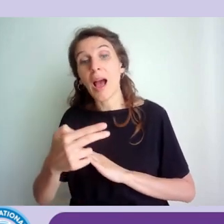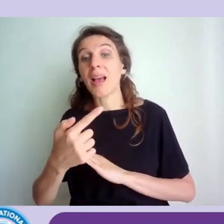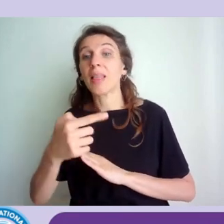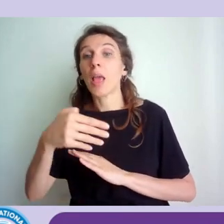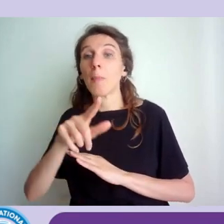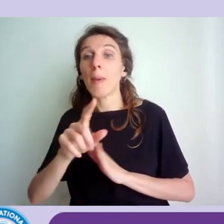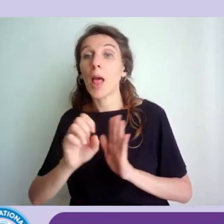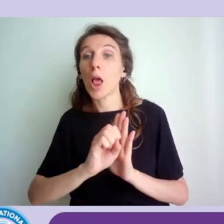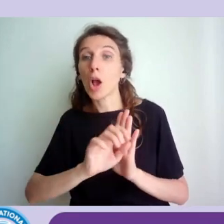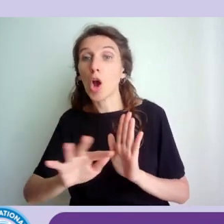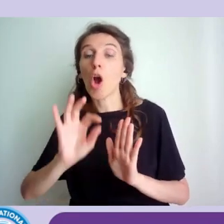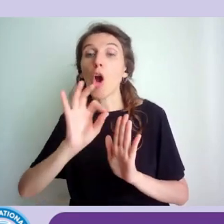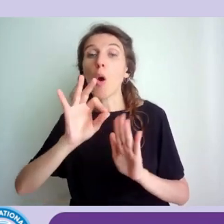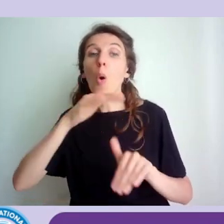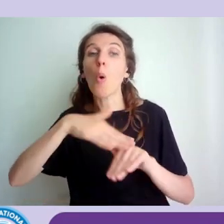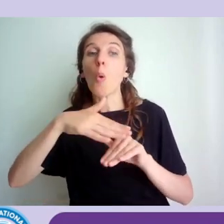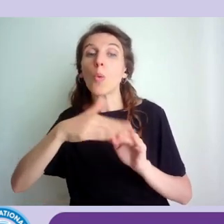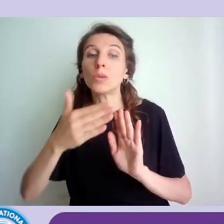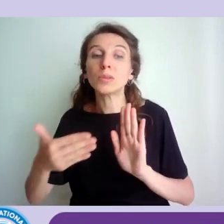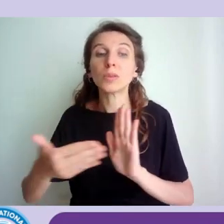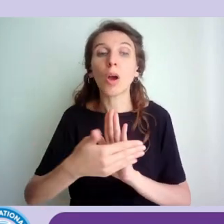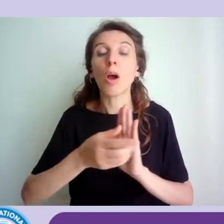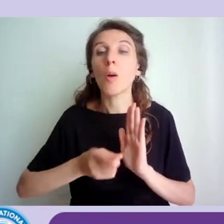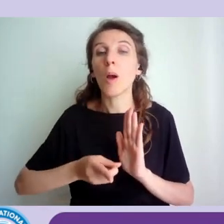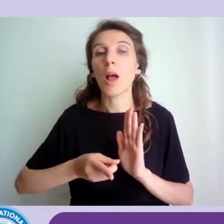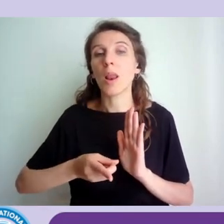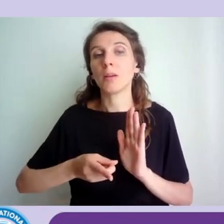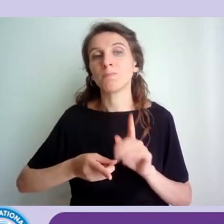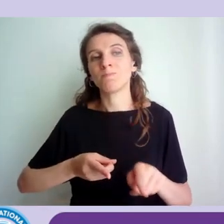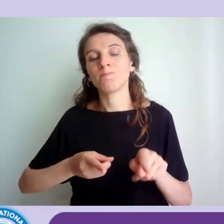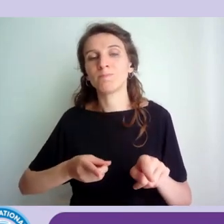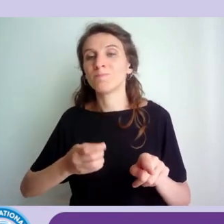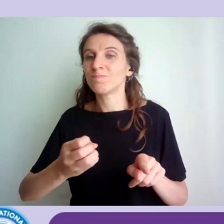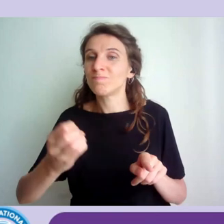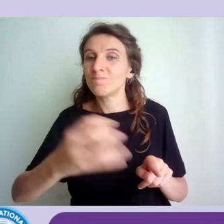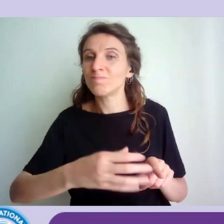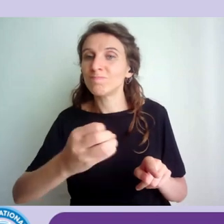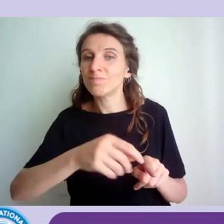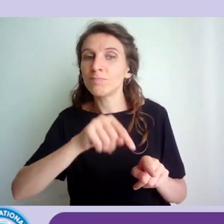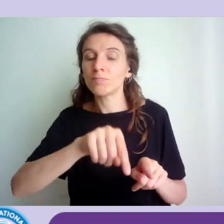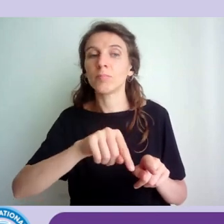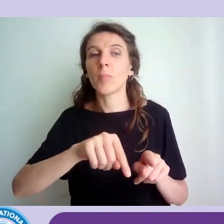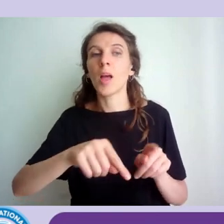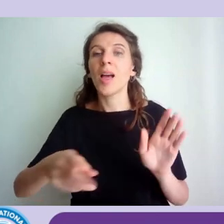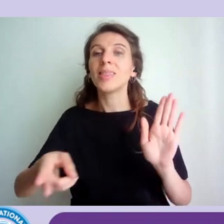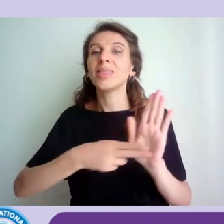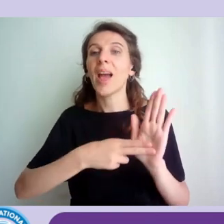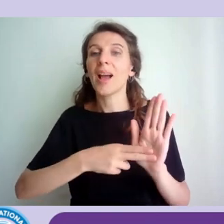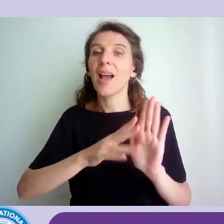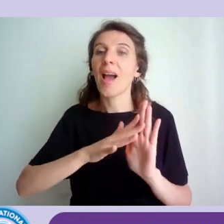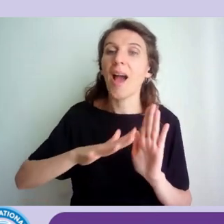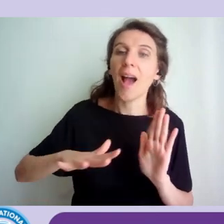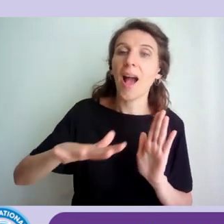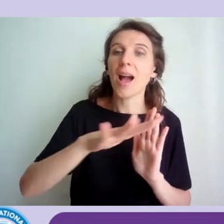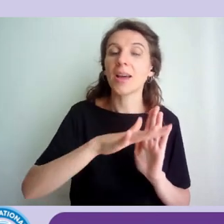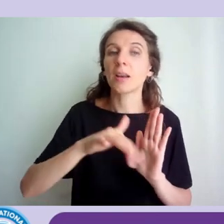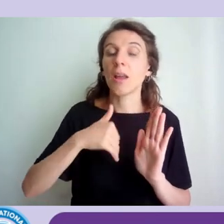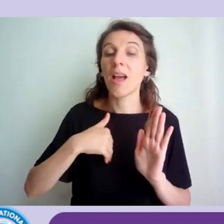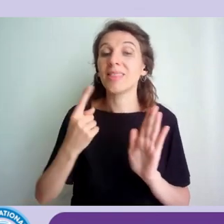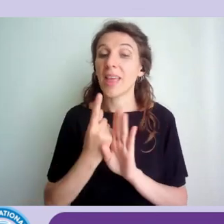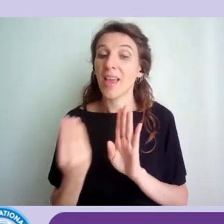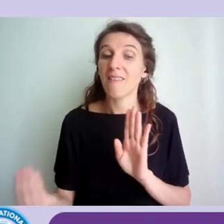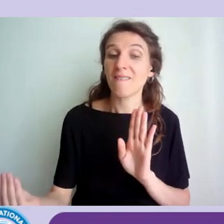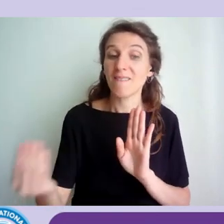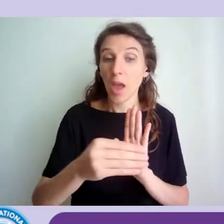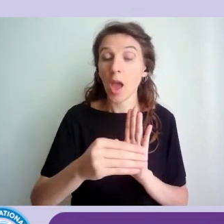attraverso appunto l'utilizzo del dei tag aria in maniera tale Ecco